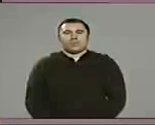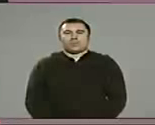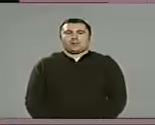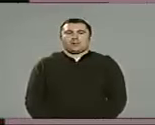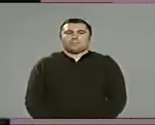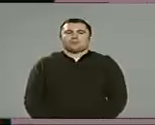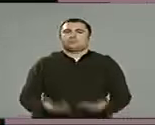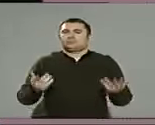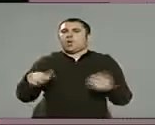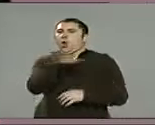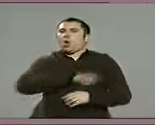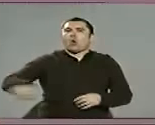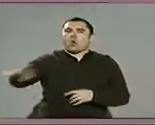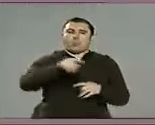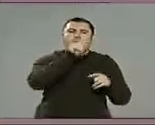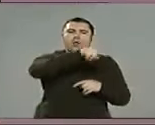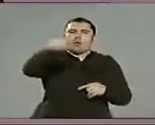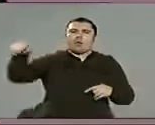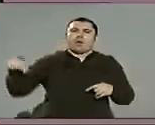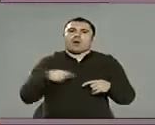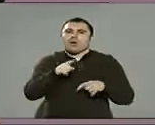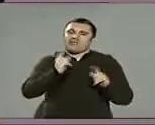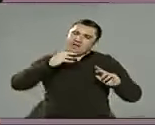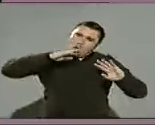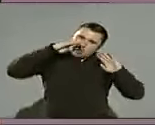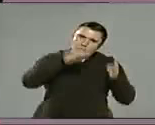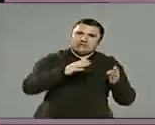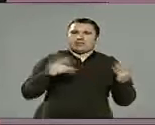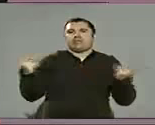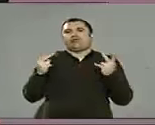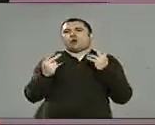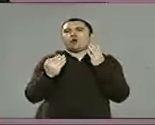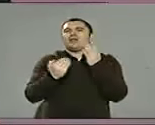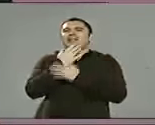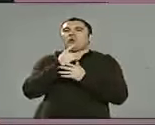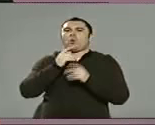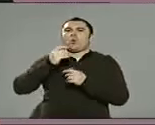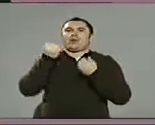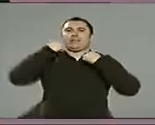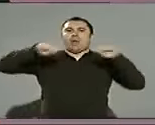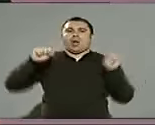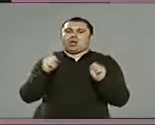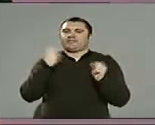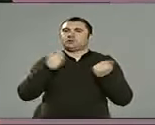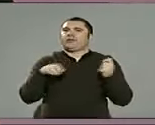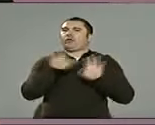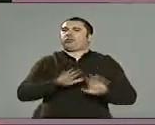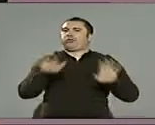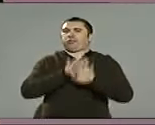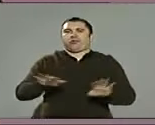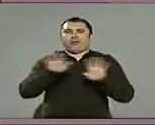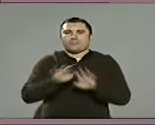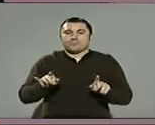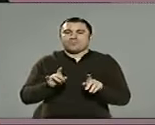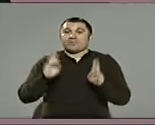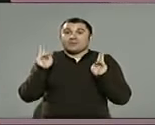Überall in Europa versuchen Konservative und Neoliberale zu verschleiern, dass hinter der Krise in Europa genau